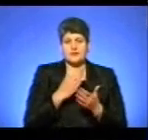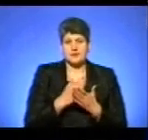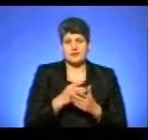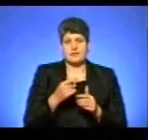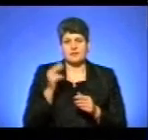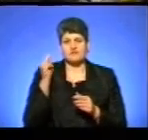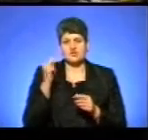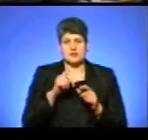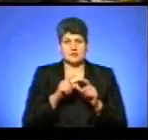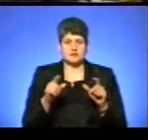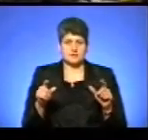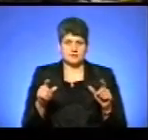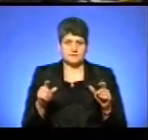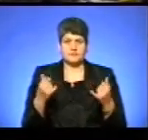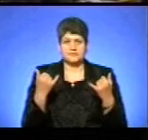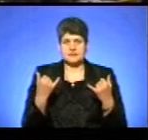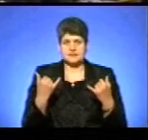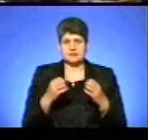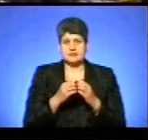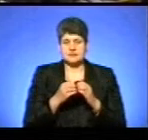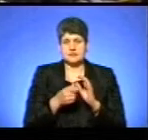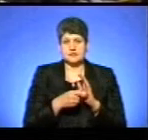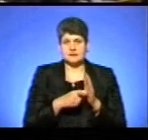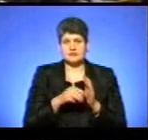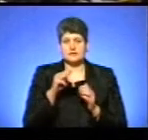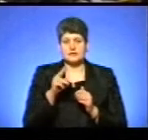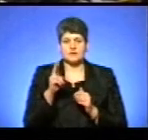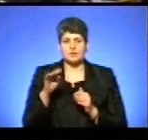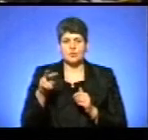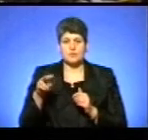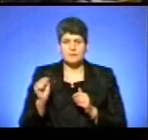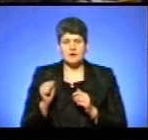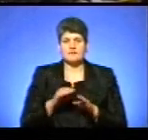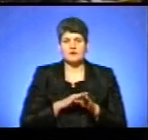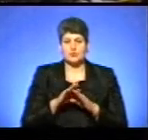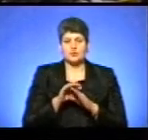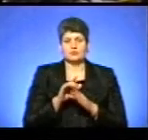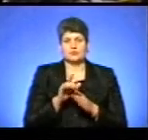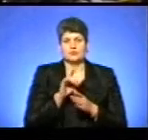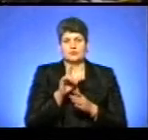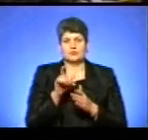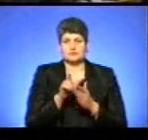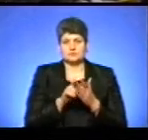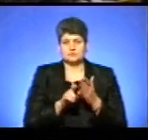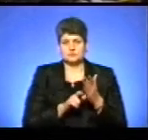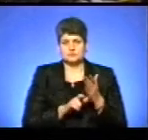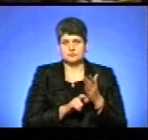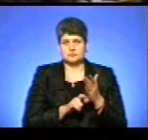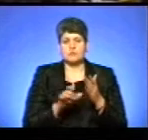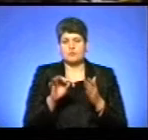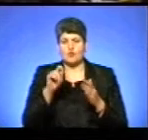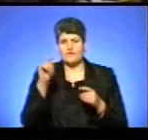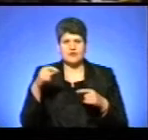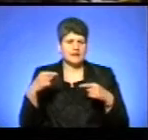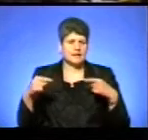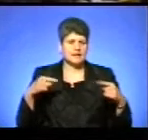заклад. Зараз десятикласниця Тетяна Кульпа виконує патріотичну композицію про війни